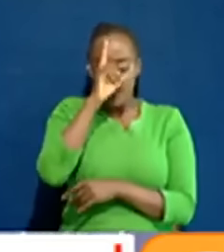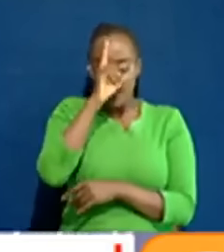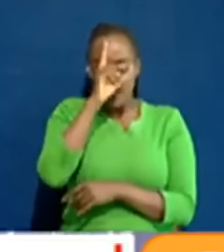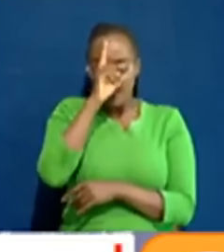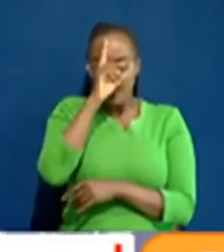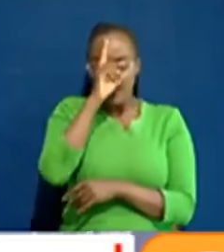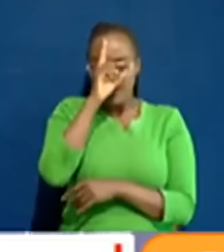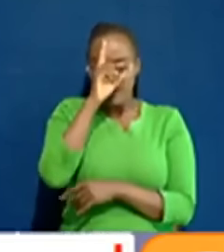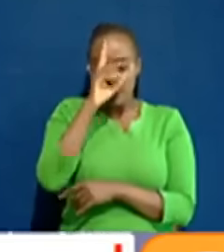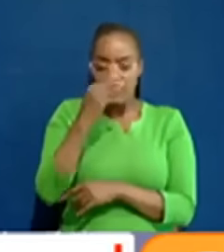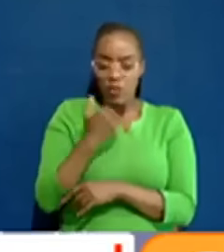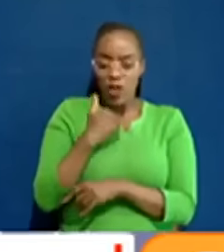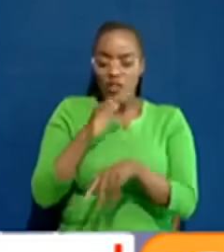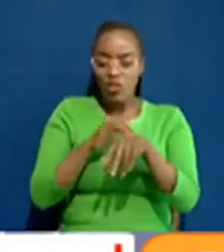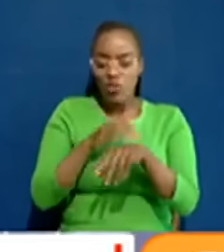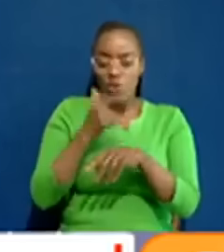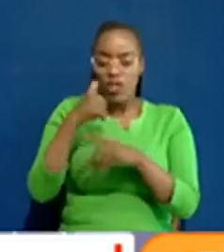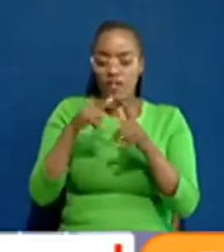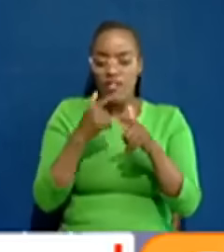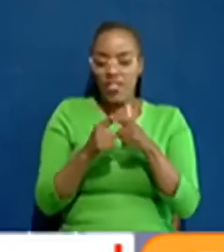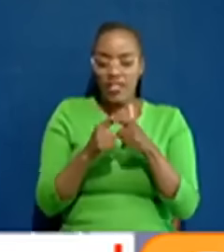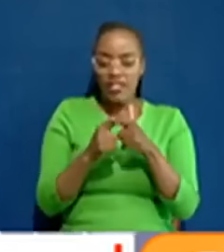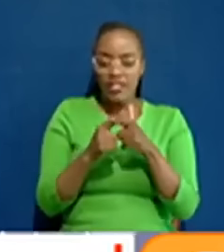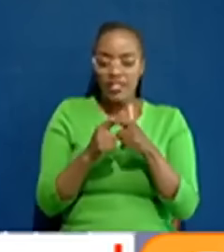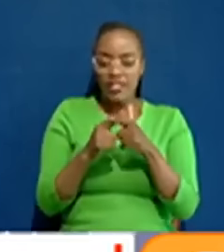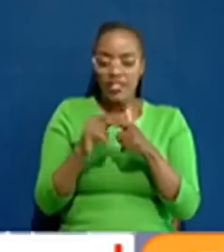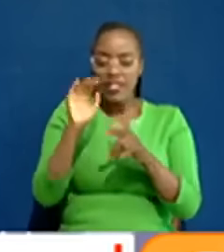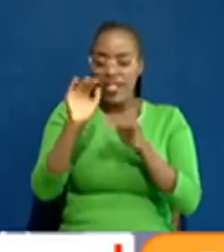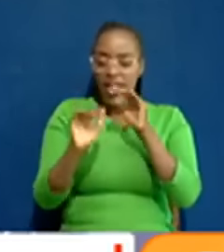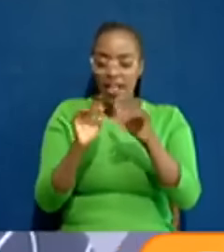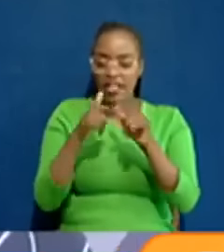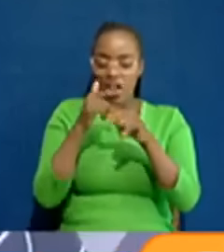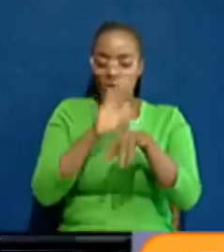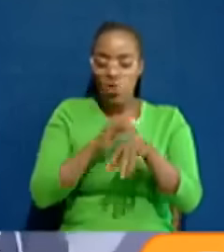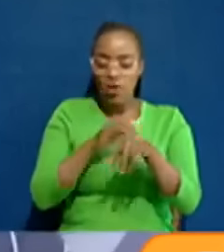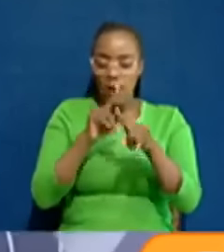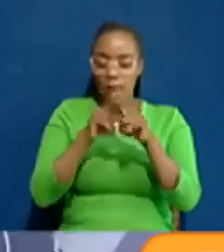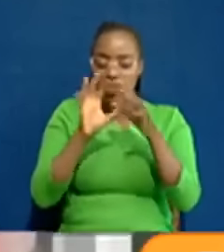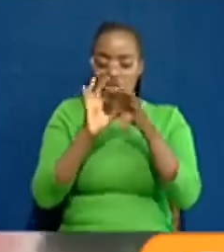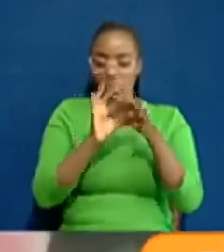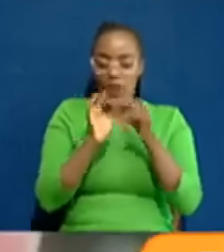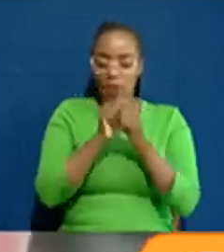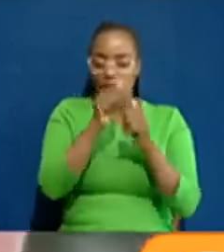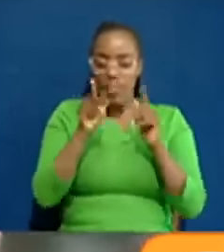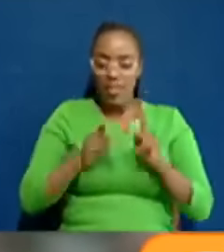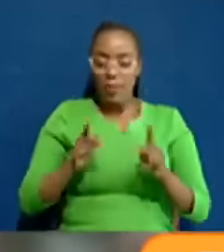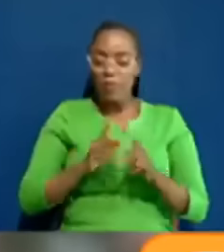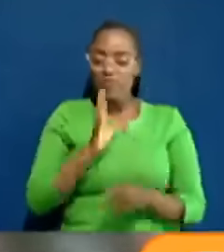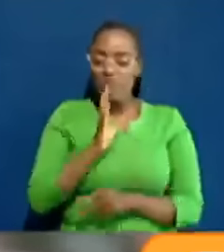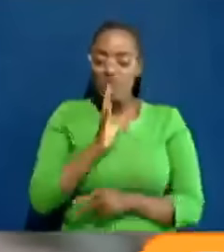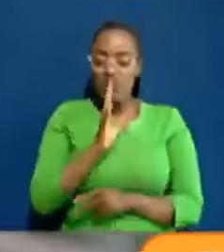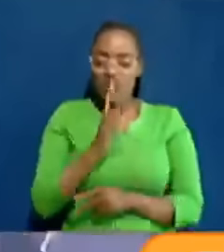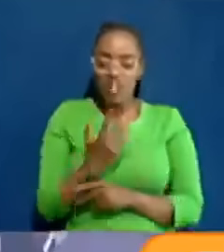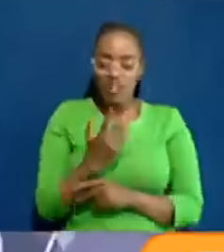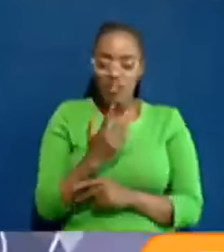Sasa tulikuwa tunauliza kwani polisi wanakuja na fight kuna wana fight. Si wanaita na wakoperate na watu wengine ili waongee. Waliwaniambia